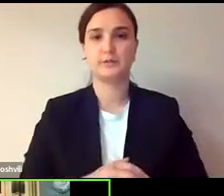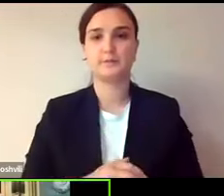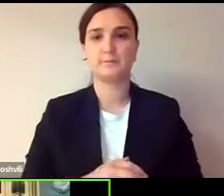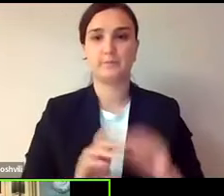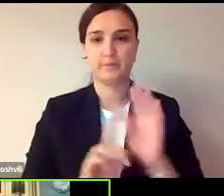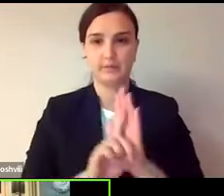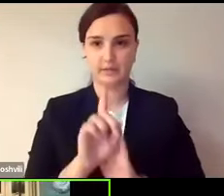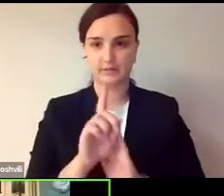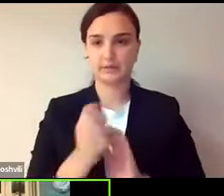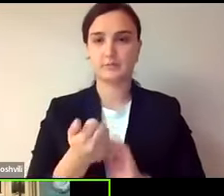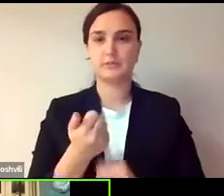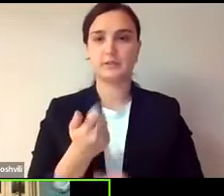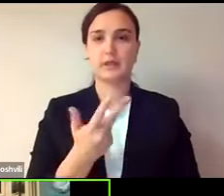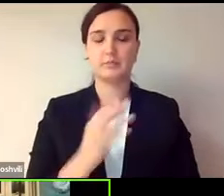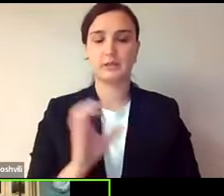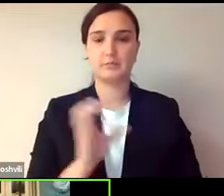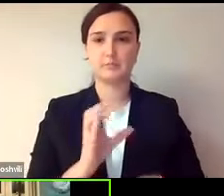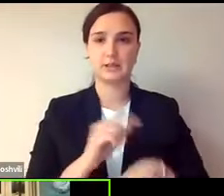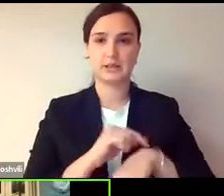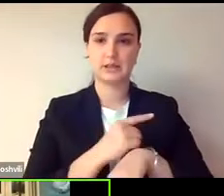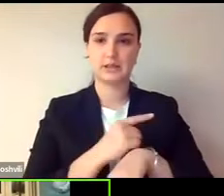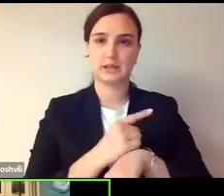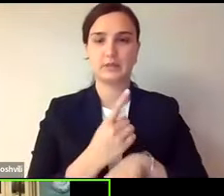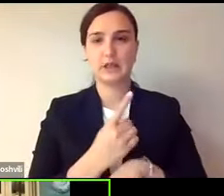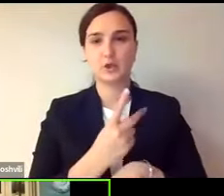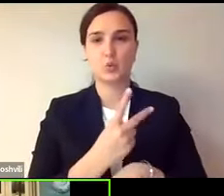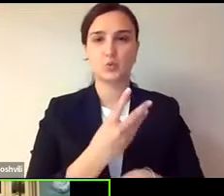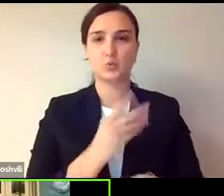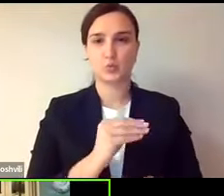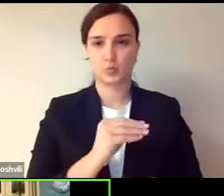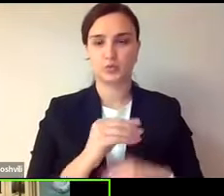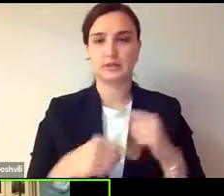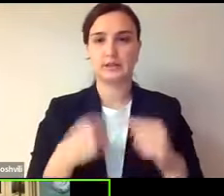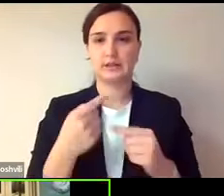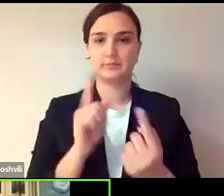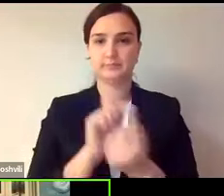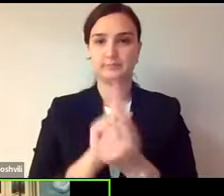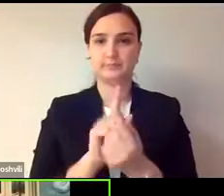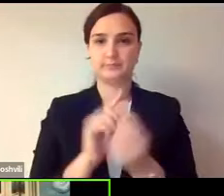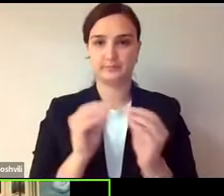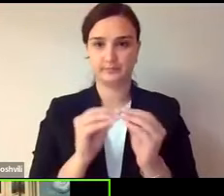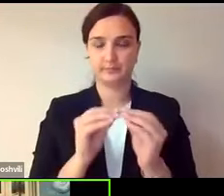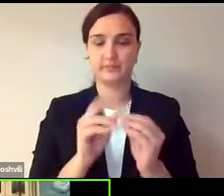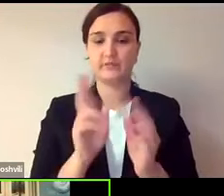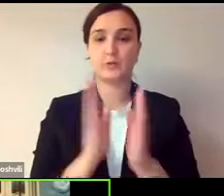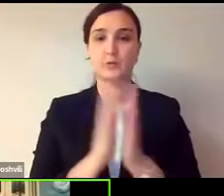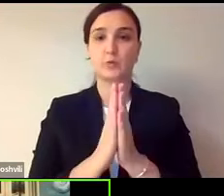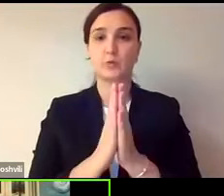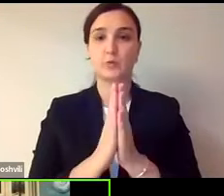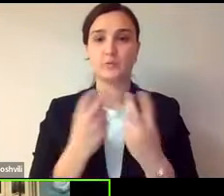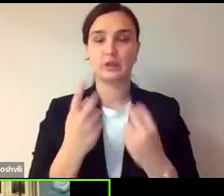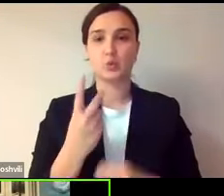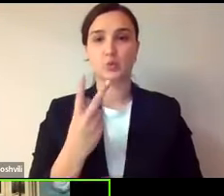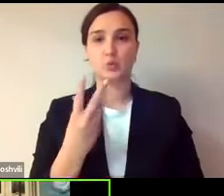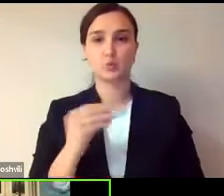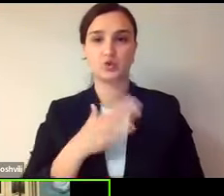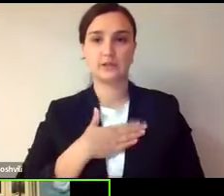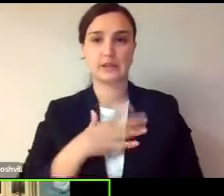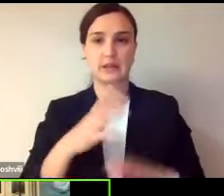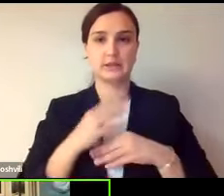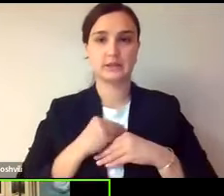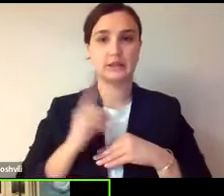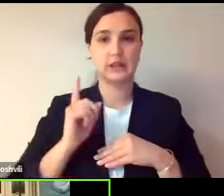დავიწყებთ რამდენიმე წამში, ან ერთ-ორ წუთში ჩვენს მორიგ პირდაპირ ჩართვას, ვინც უკვე ჩვენთან ხართ, გთხოვთ, რომ ეს 1-2 წუთი ჩვენთან ერთად